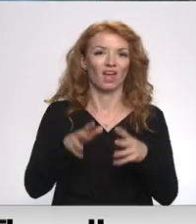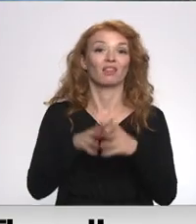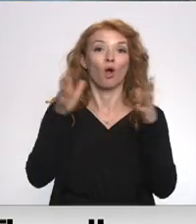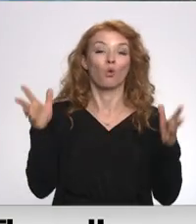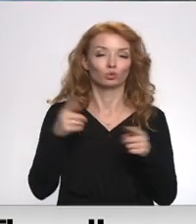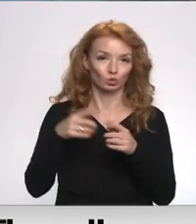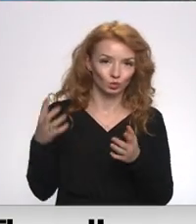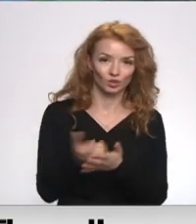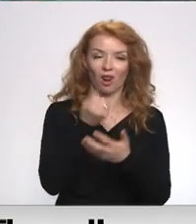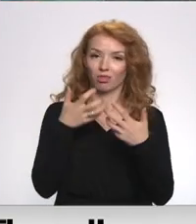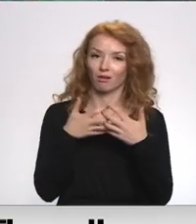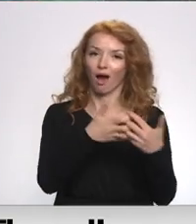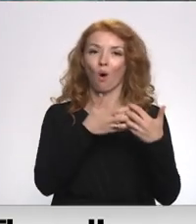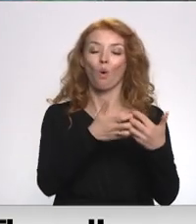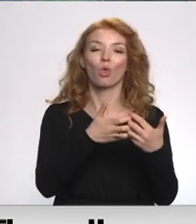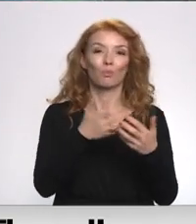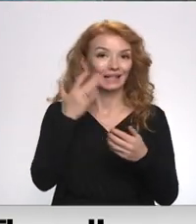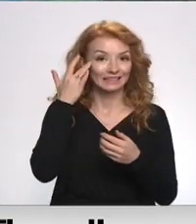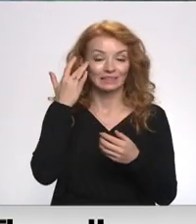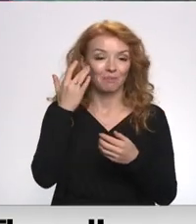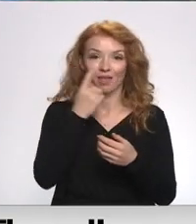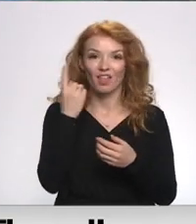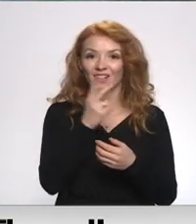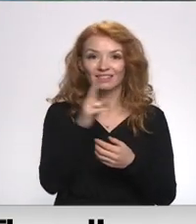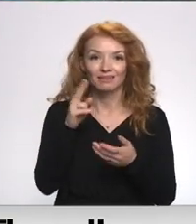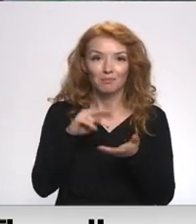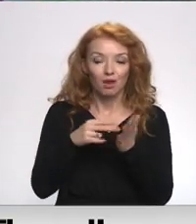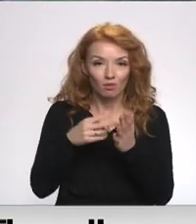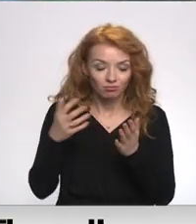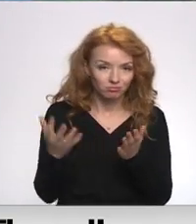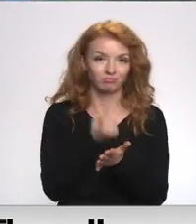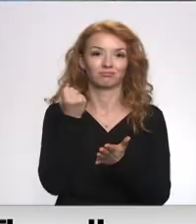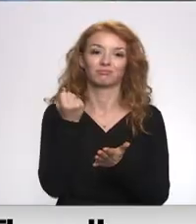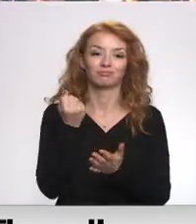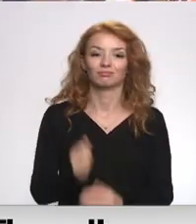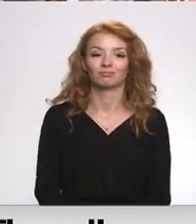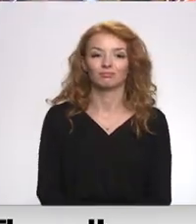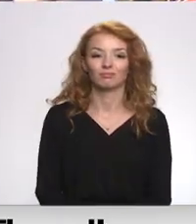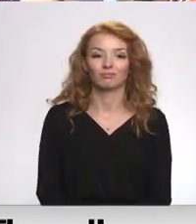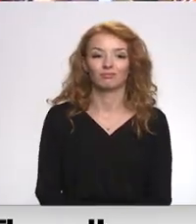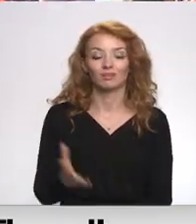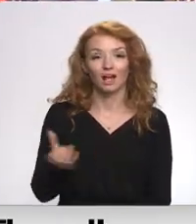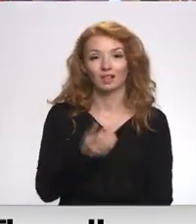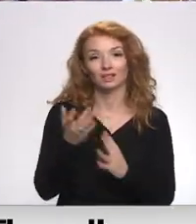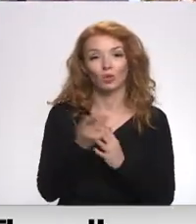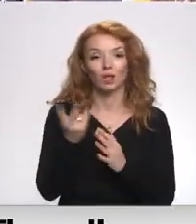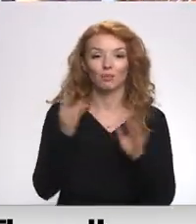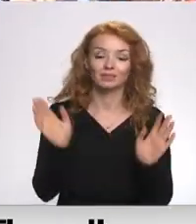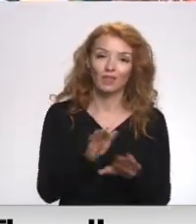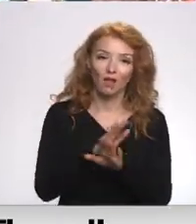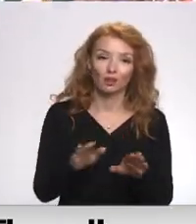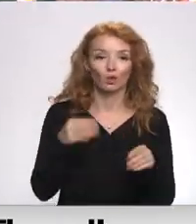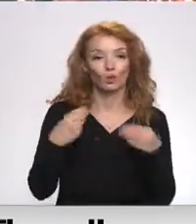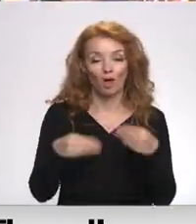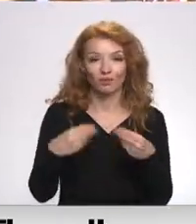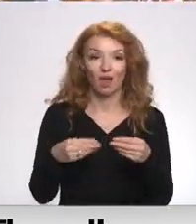uzvarēt kauju, kurā, nu, principā neviens jau necerēja, ka viņa tā beigsies, kā viņa beidzās. Ar savstarpēju sadziedāšanos un